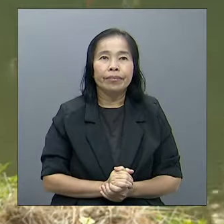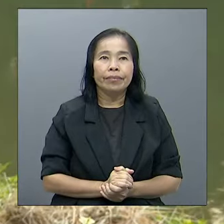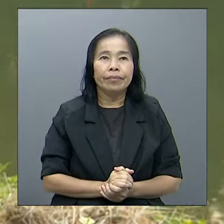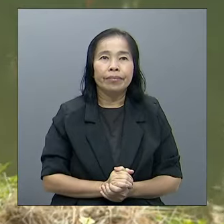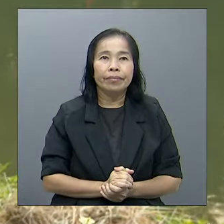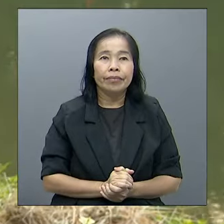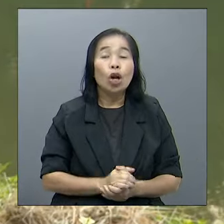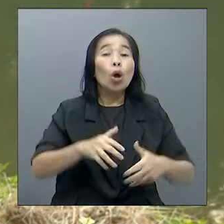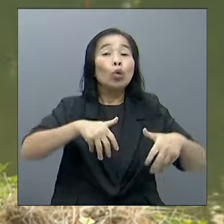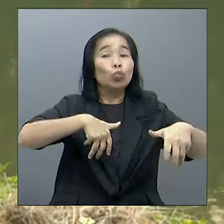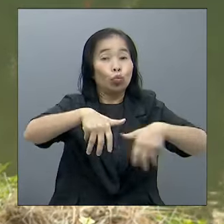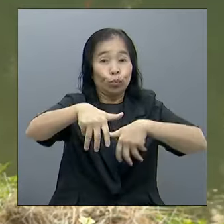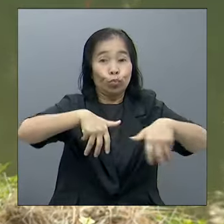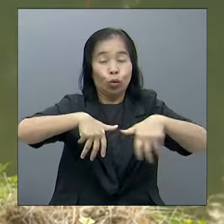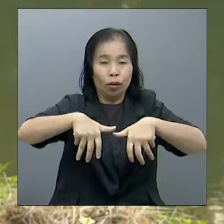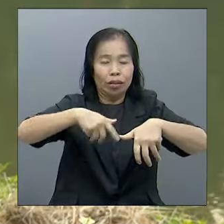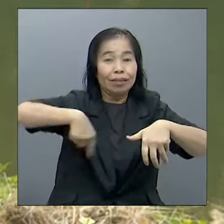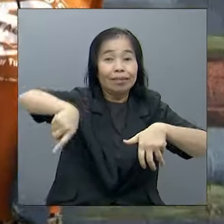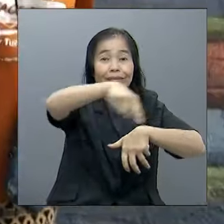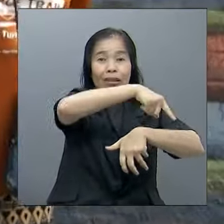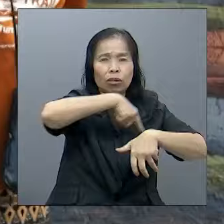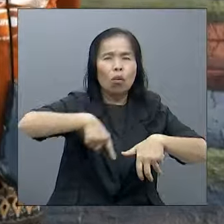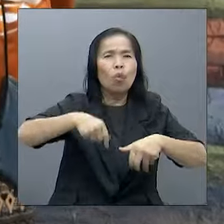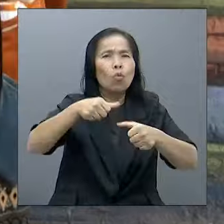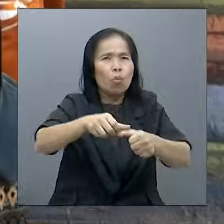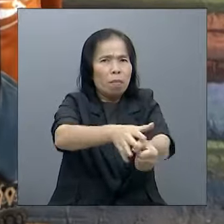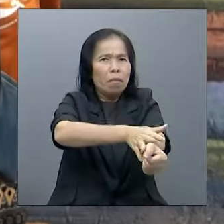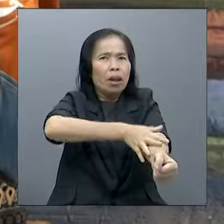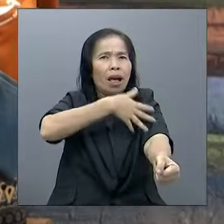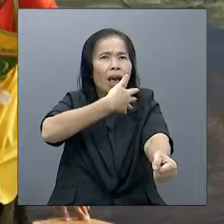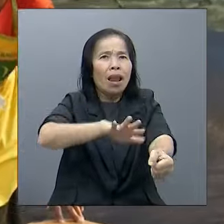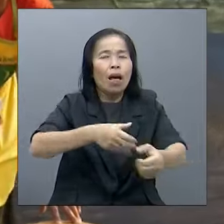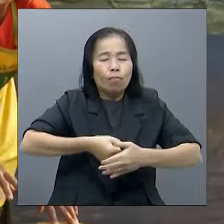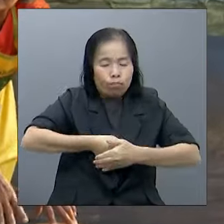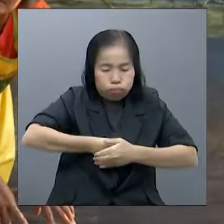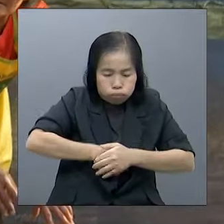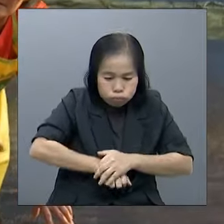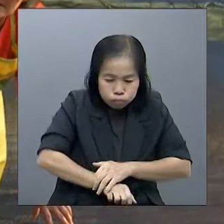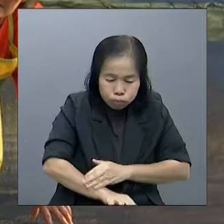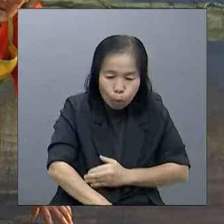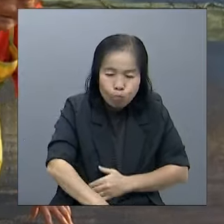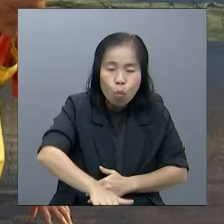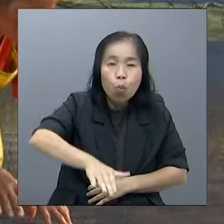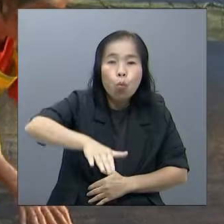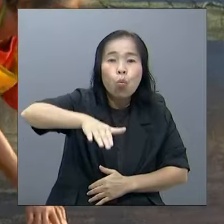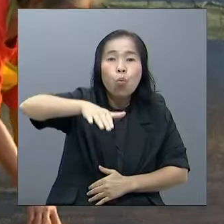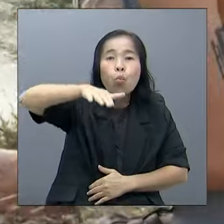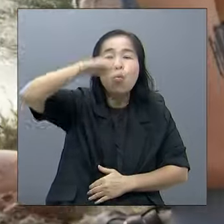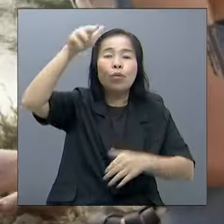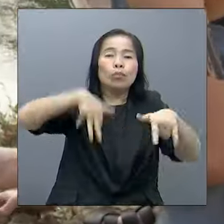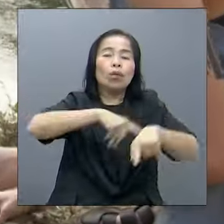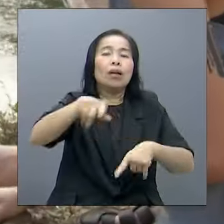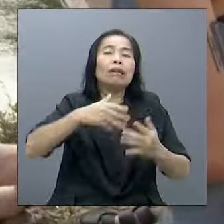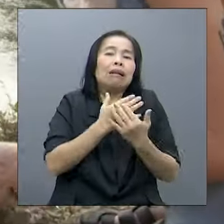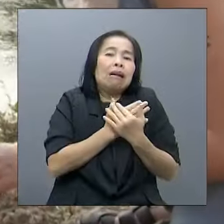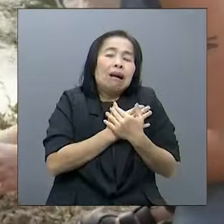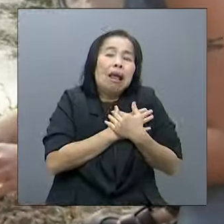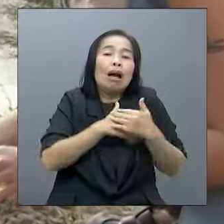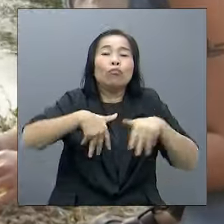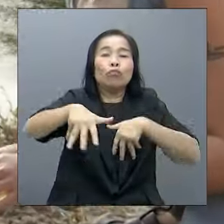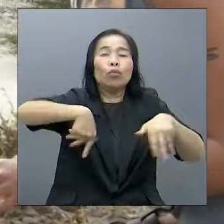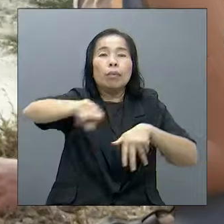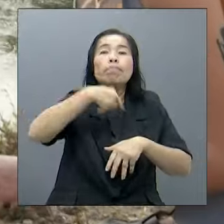คนในชุมชนย่านนี้ค่ะเขาก็อยู่ย่านนี้กันอยู่แล้วเนาะโดยตั้งแต่แบบเขาเกิดมาโตที่นี่อะไรเงี้ยเขาก็รู้สึกรักชุมชนแหละแล้วก็ห่วงแหนชุมชน